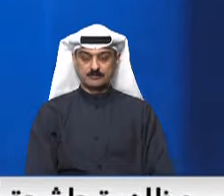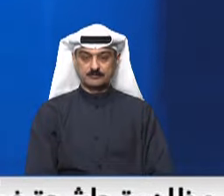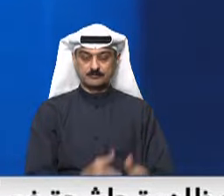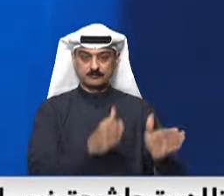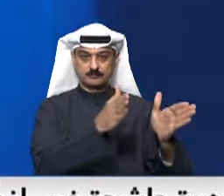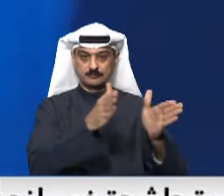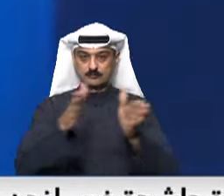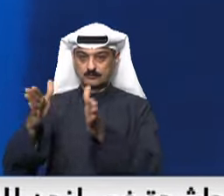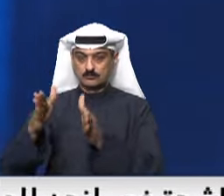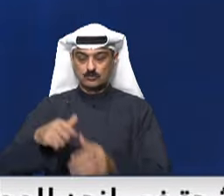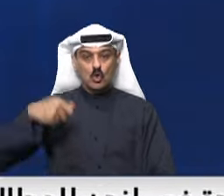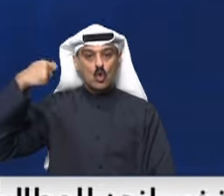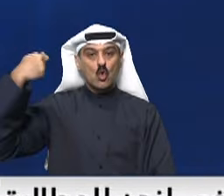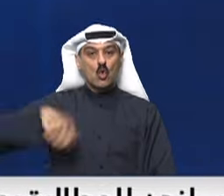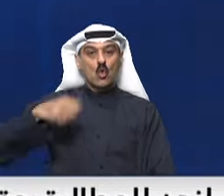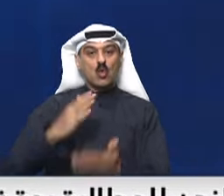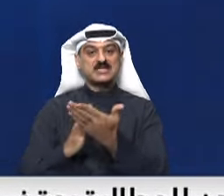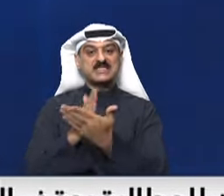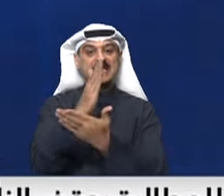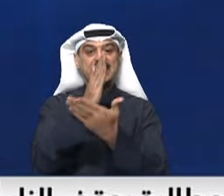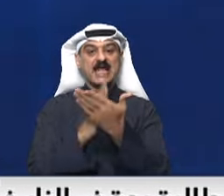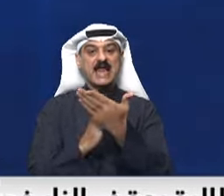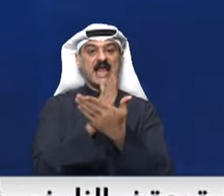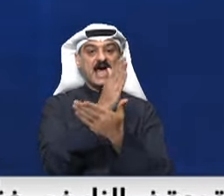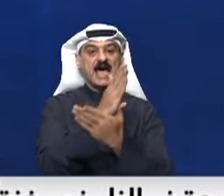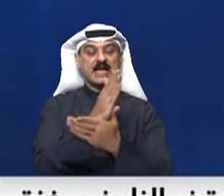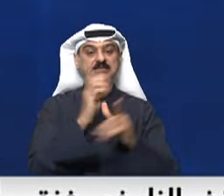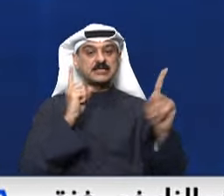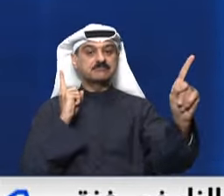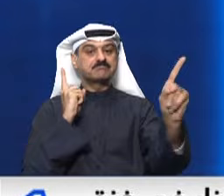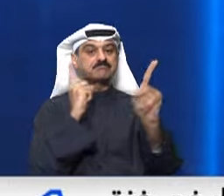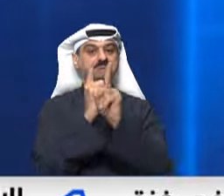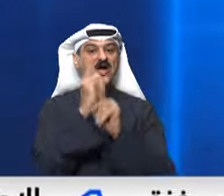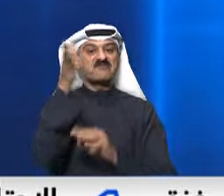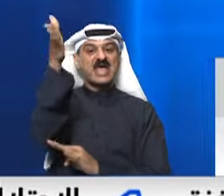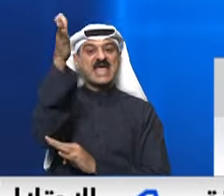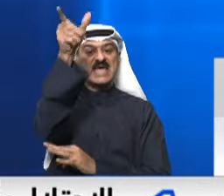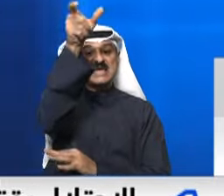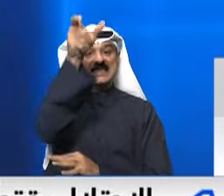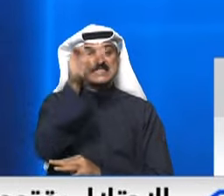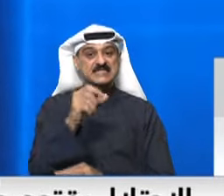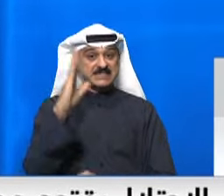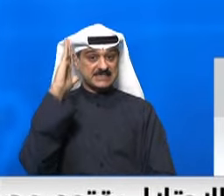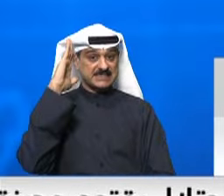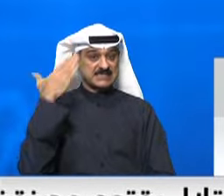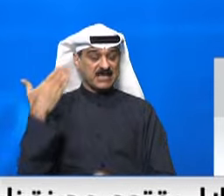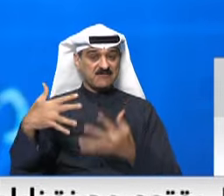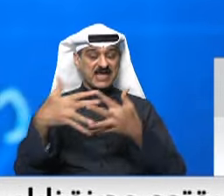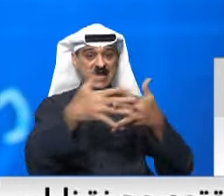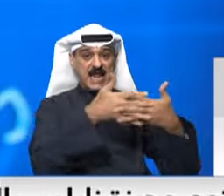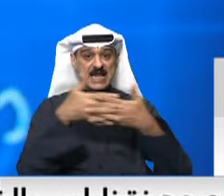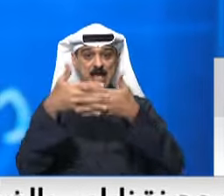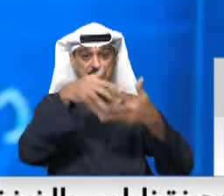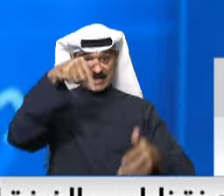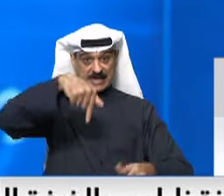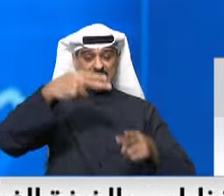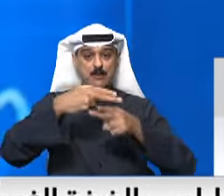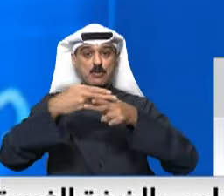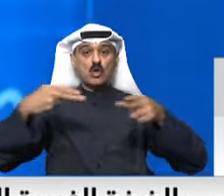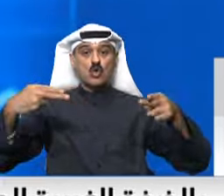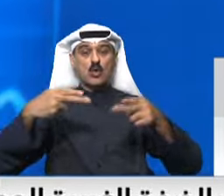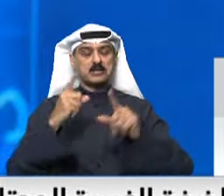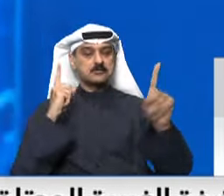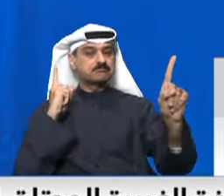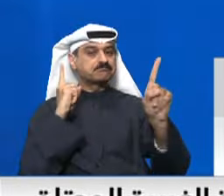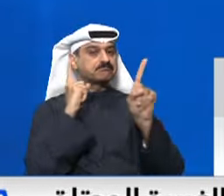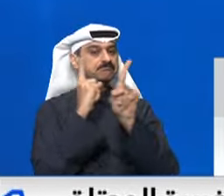التقى وزير الخارجيه عبد الله ايي حيه اليوم مع سفيره الولايات المتحده الامريكيه لدى دوله الكويت كارين